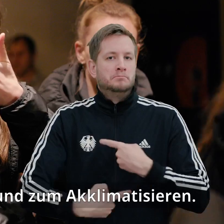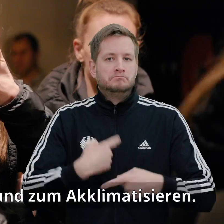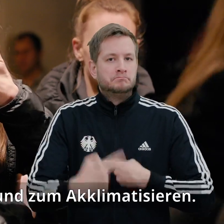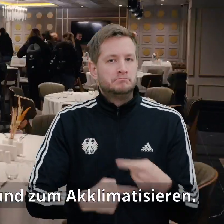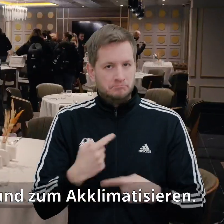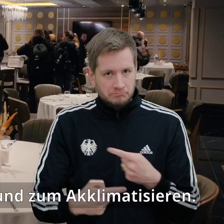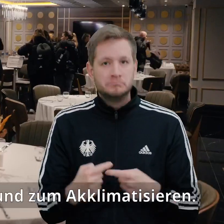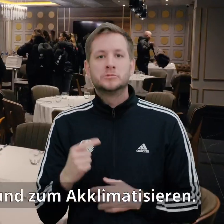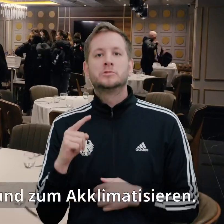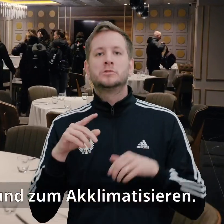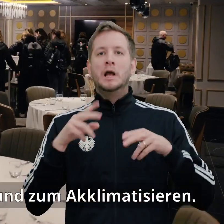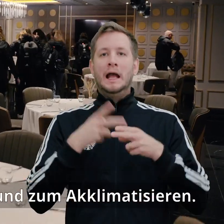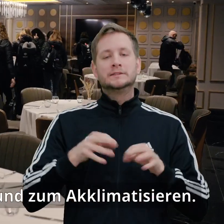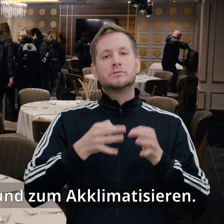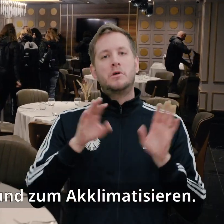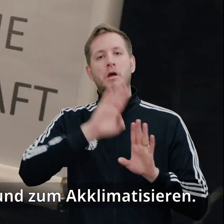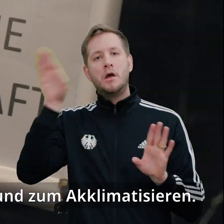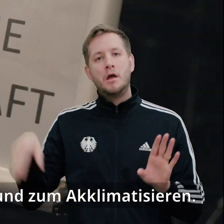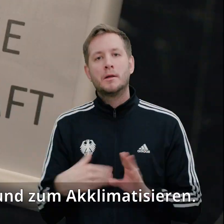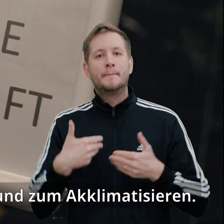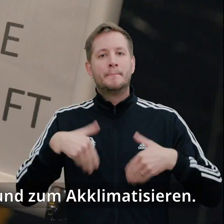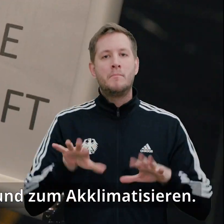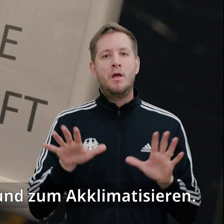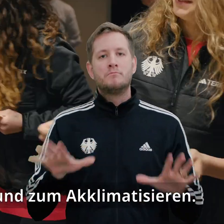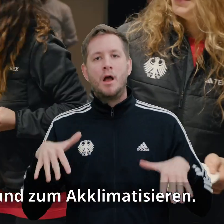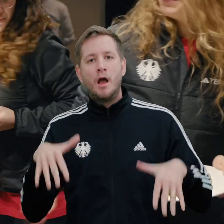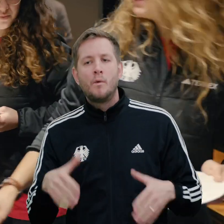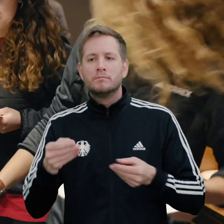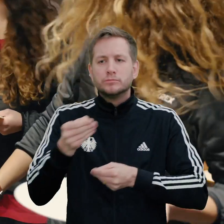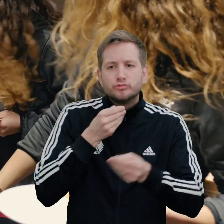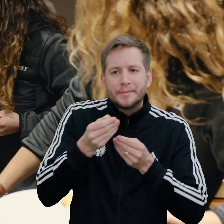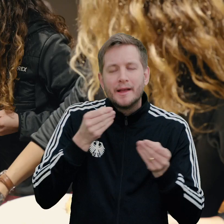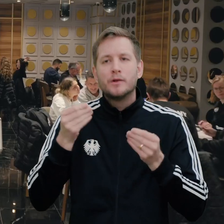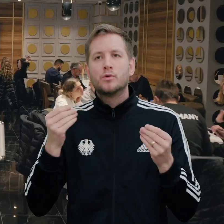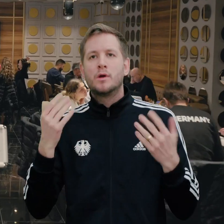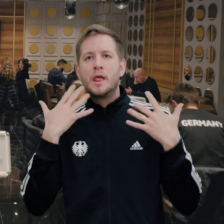zum Ankommen, Besprechungen und zum Akklimatisieren.